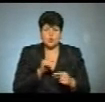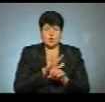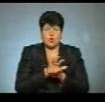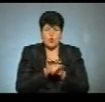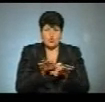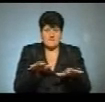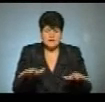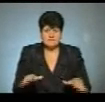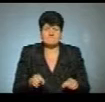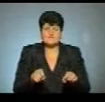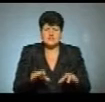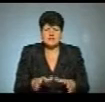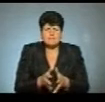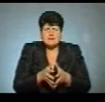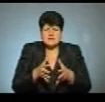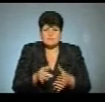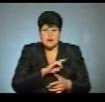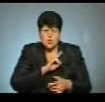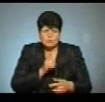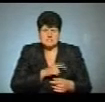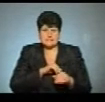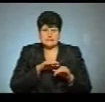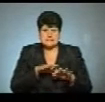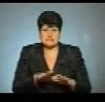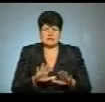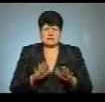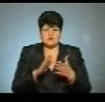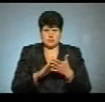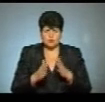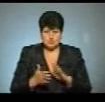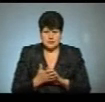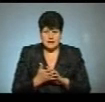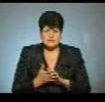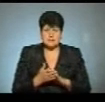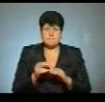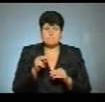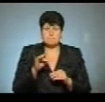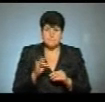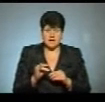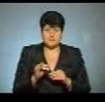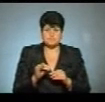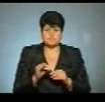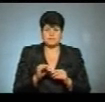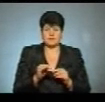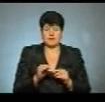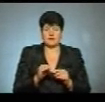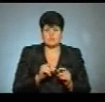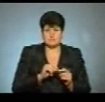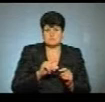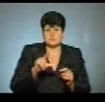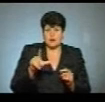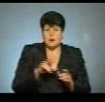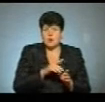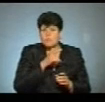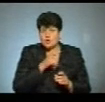коронавірусу, по-перше, вирішили максимально посилити заходи надзвичайної ситуації. А при позитивній динаміці протягом 5 днів ми